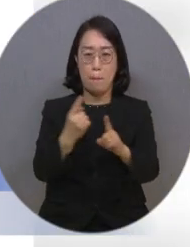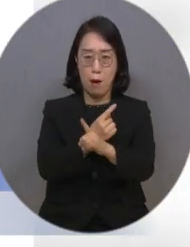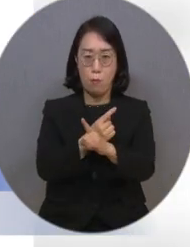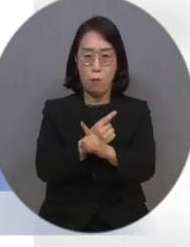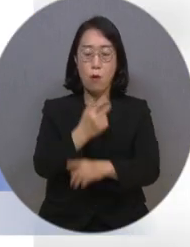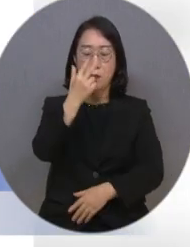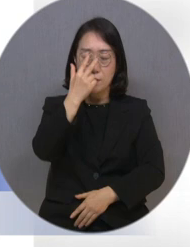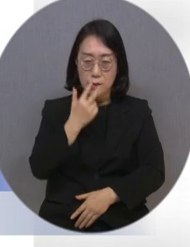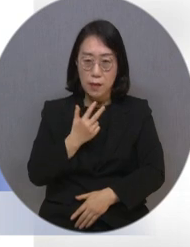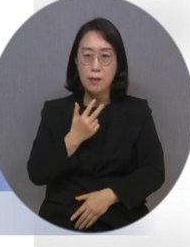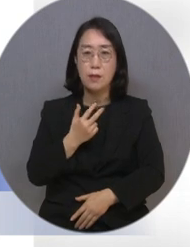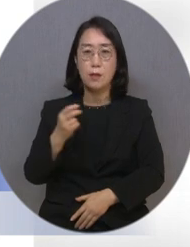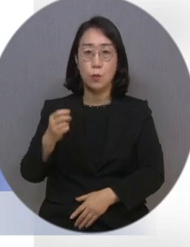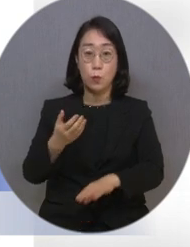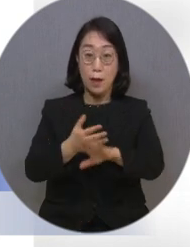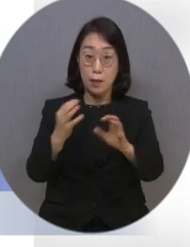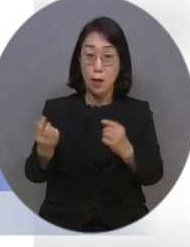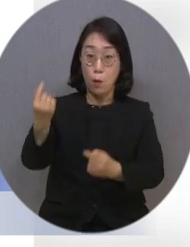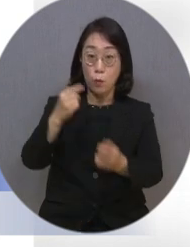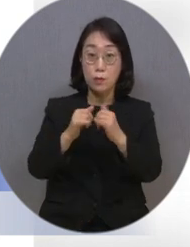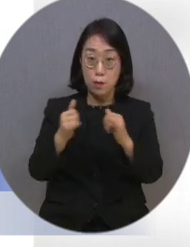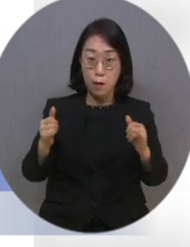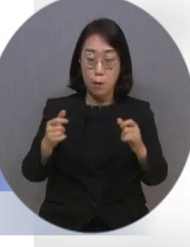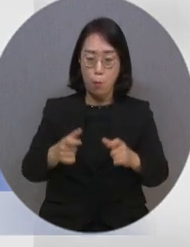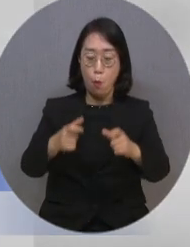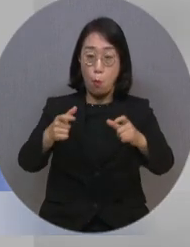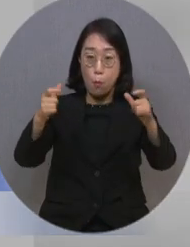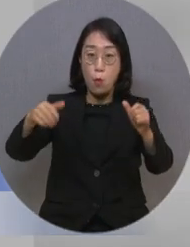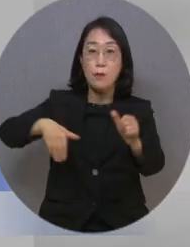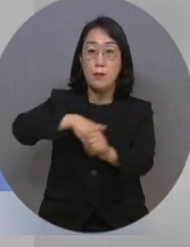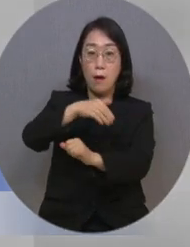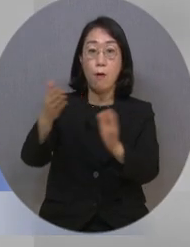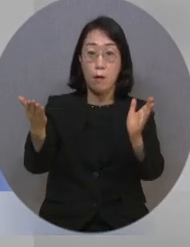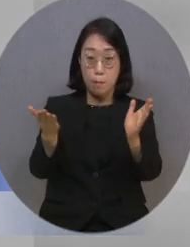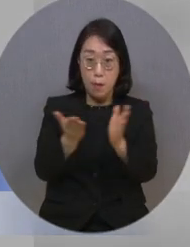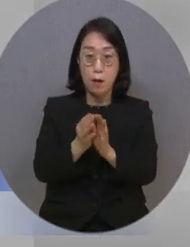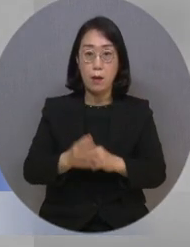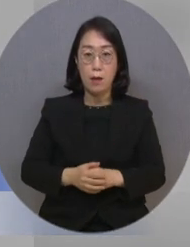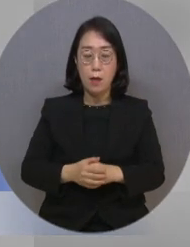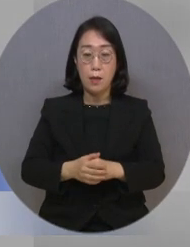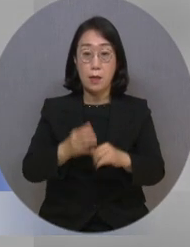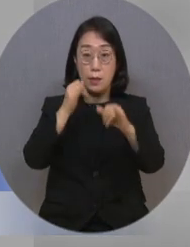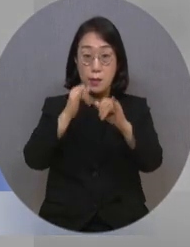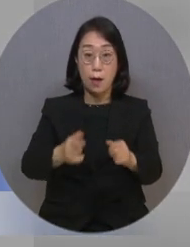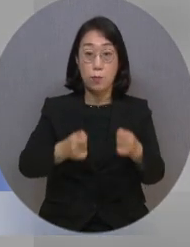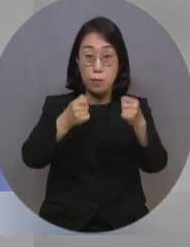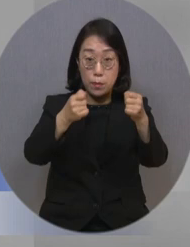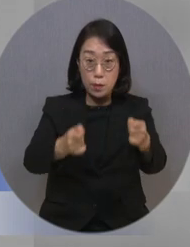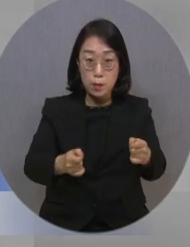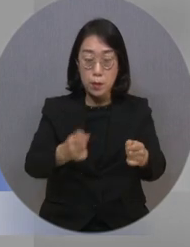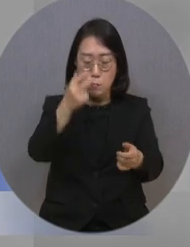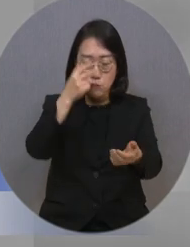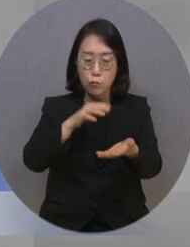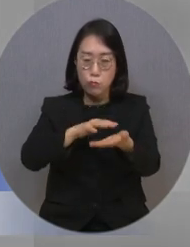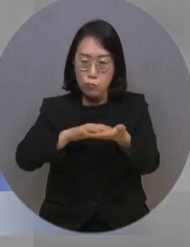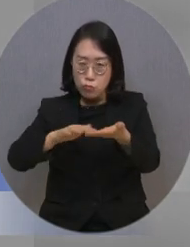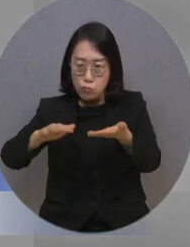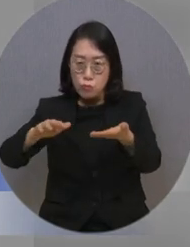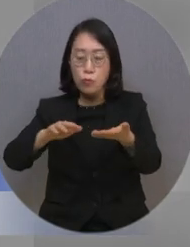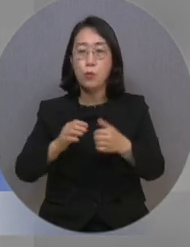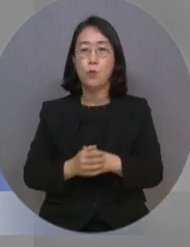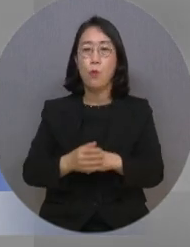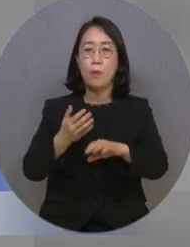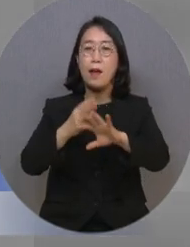돈의 시각장애인과 외국인 거주자 증가 추이에 맞춰이 경기도에서 수여하는 상장을 점자와 외국어로